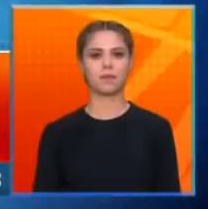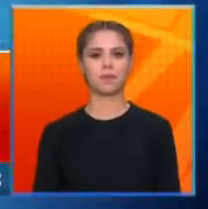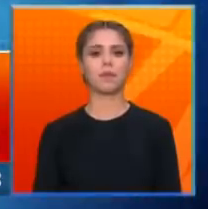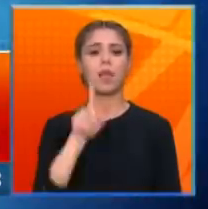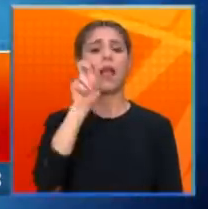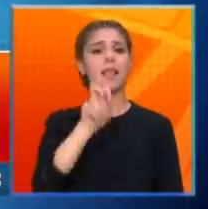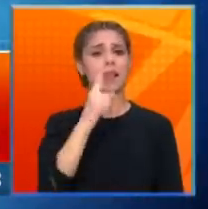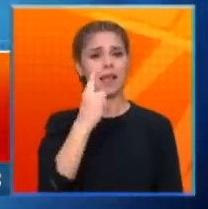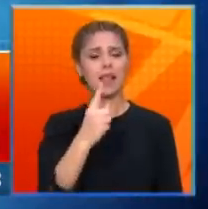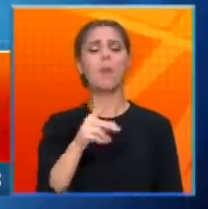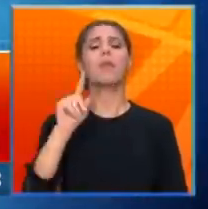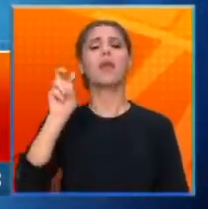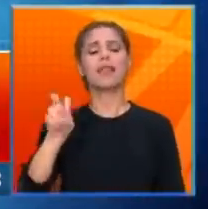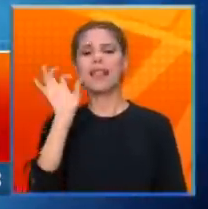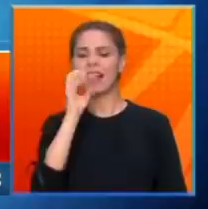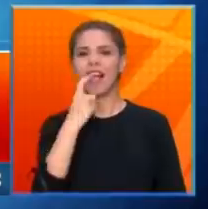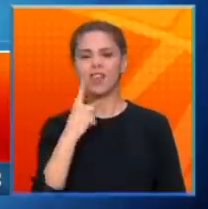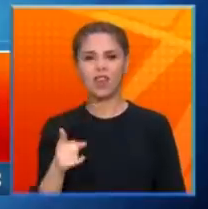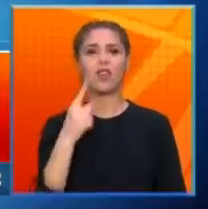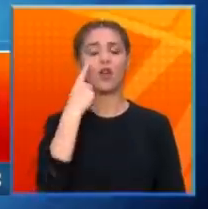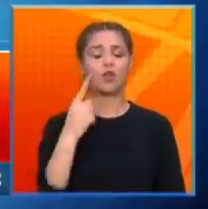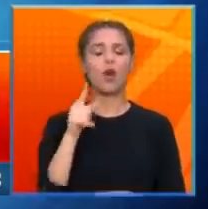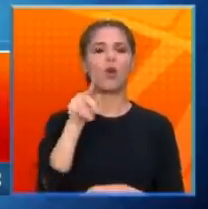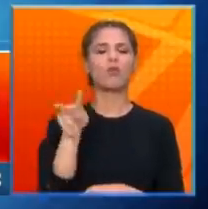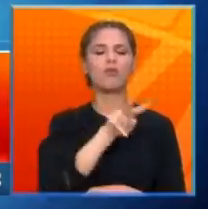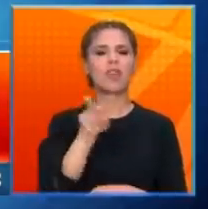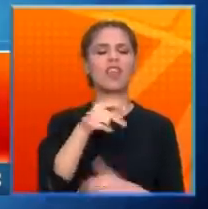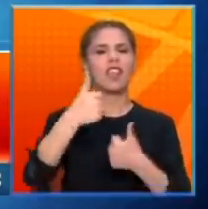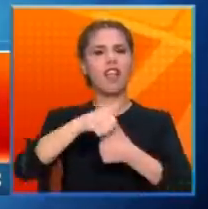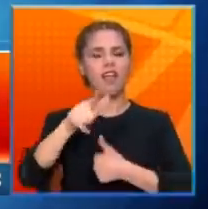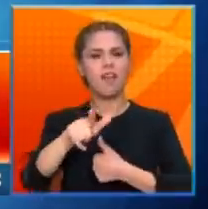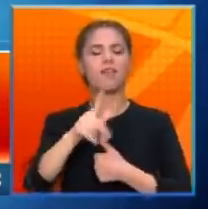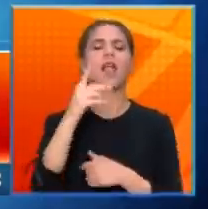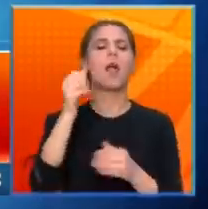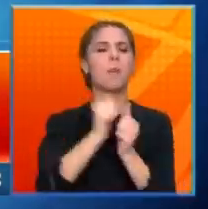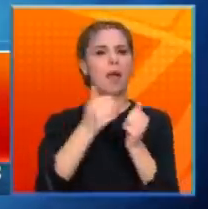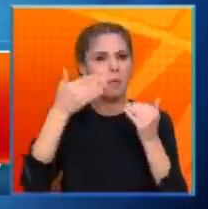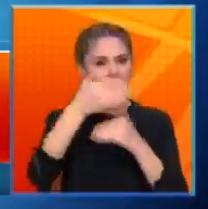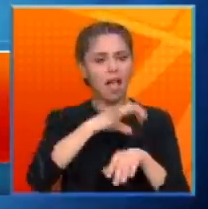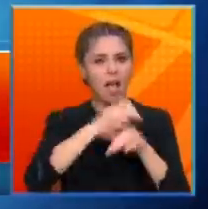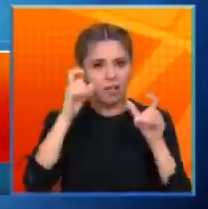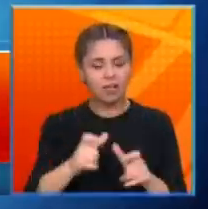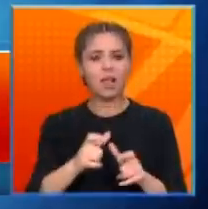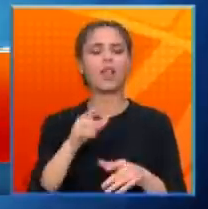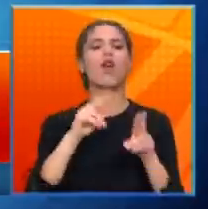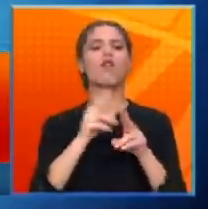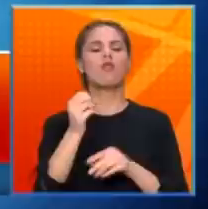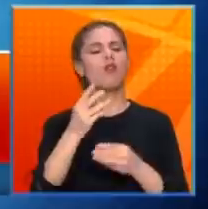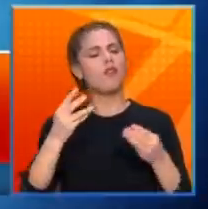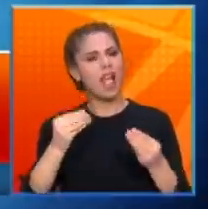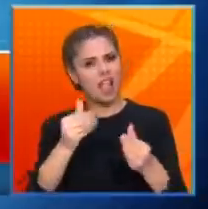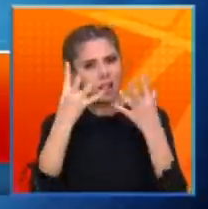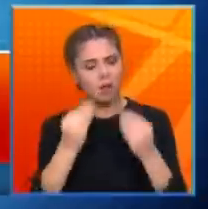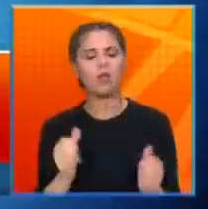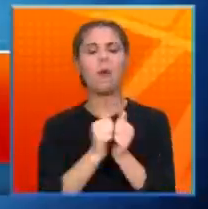Biri 81, diğeri 80 yaşında. Sare Osman Ulus çifti beraber girdikleri hastaneden koronavirüsü